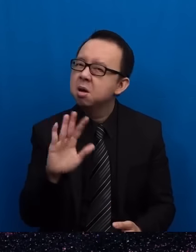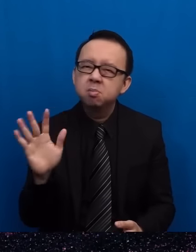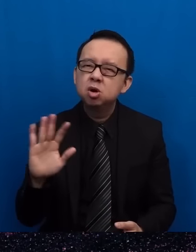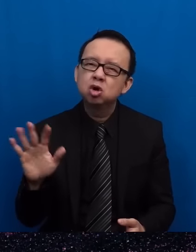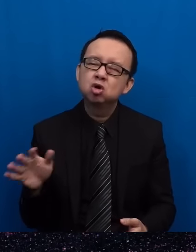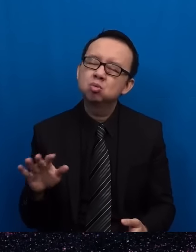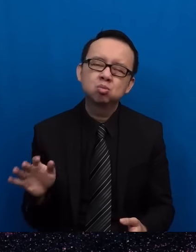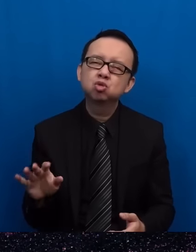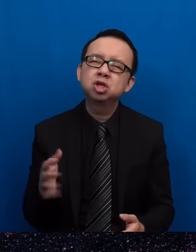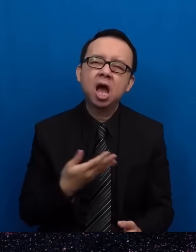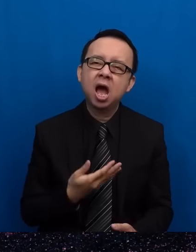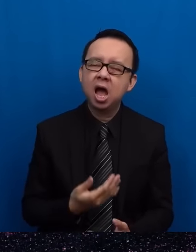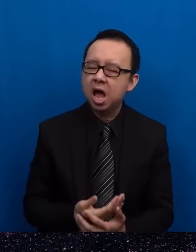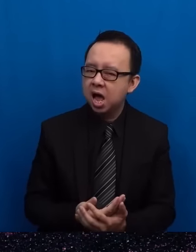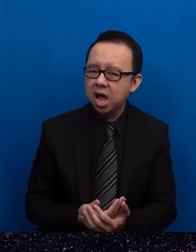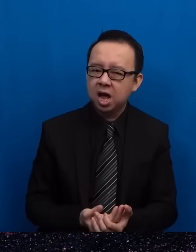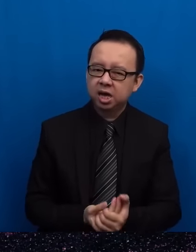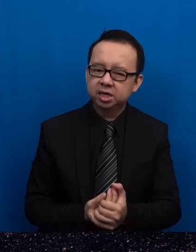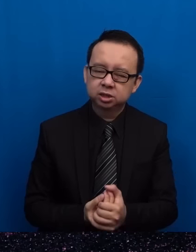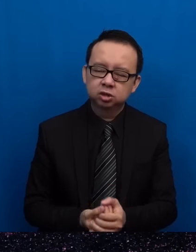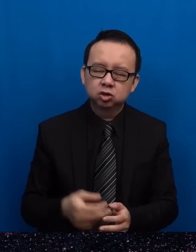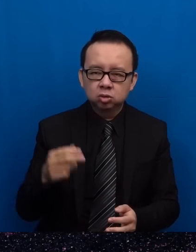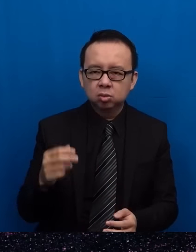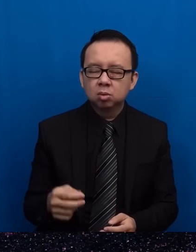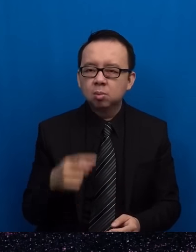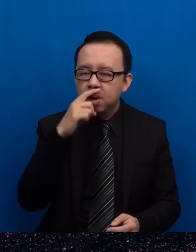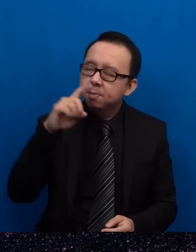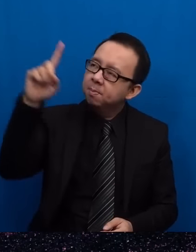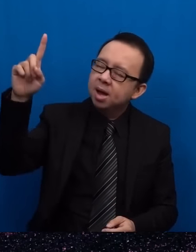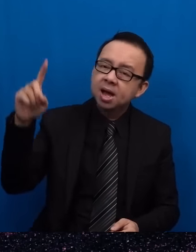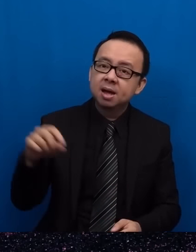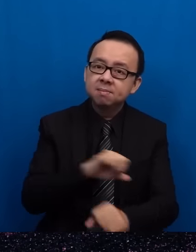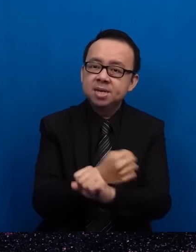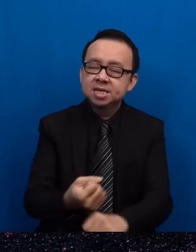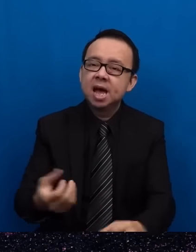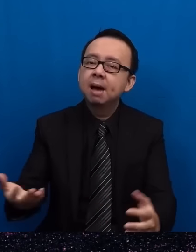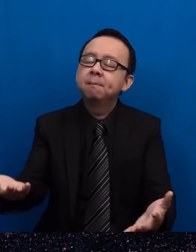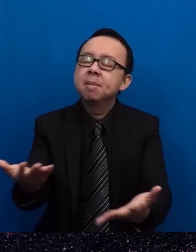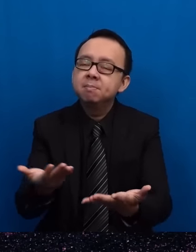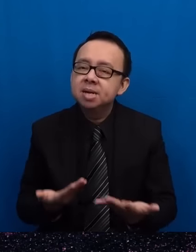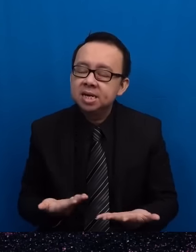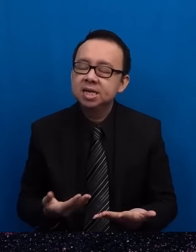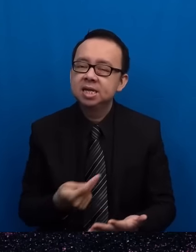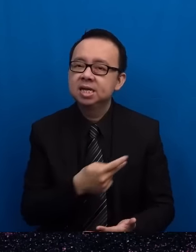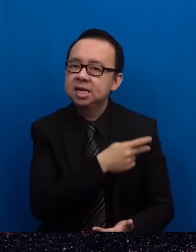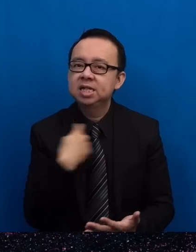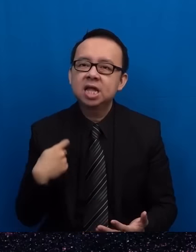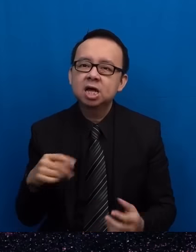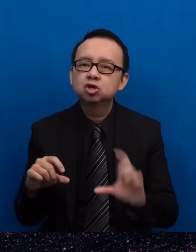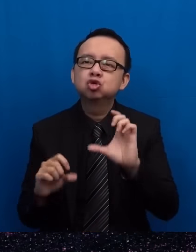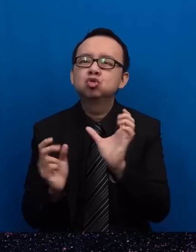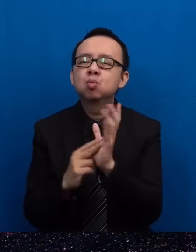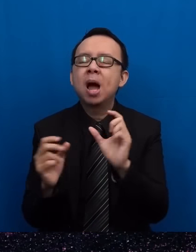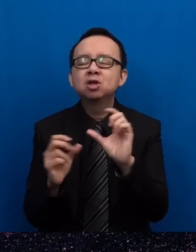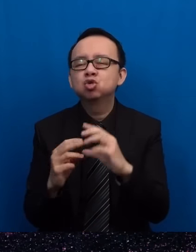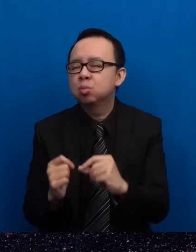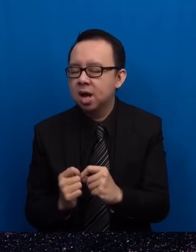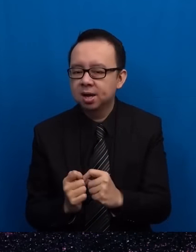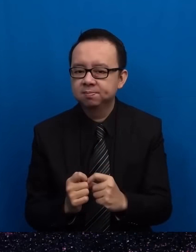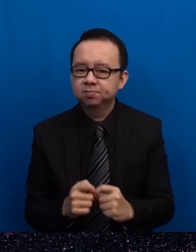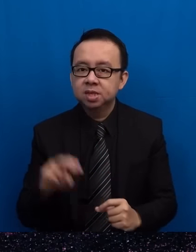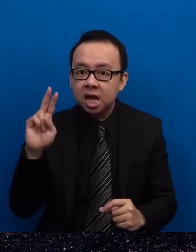semata-mata Bapa memberikan cuma-cuma kepada kita ketika kita meminta. Itu artinya receive. Yang kedua, setiap